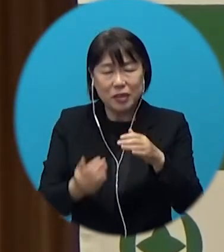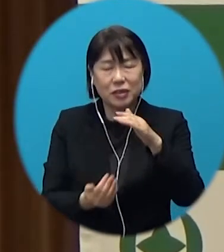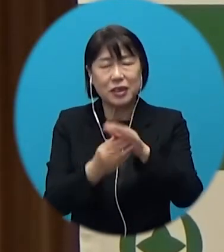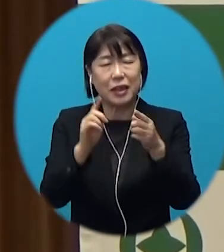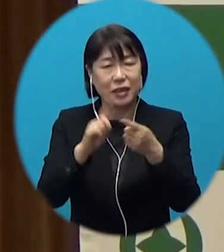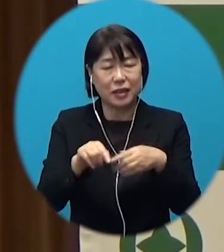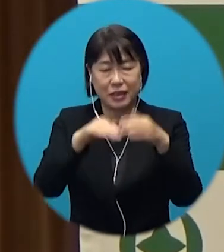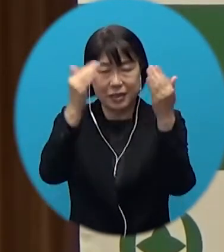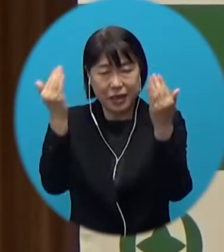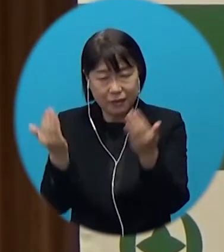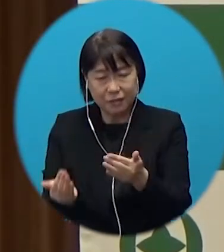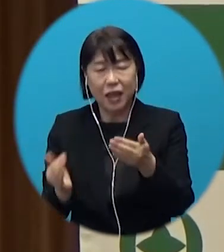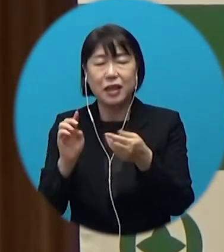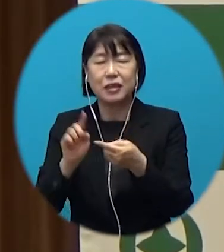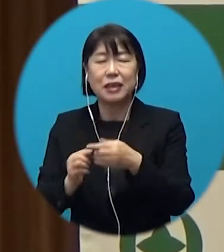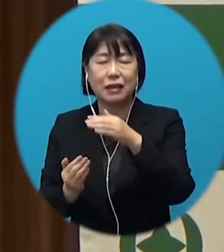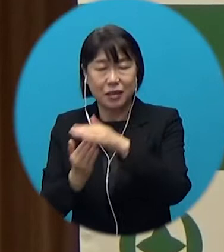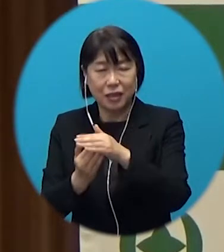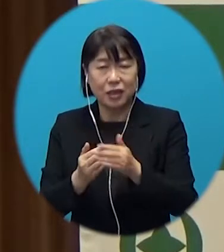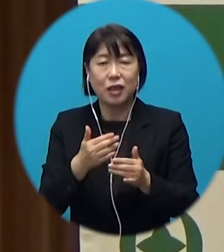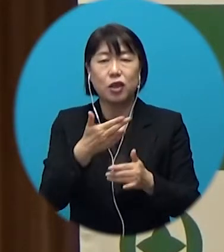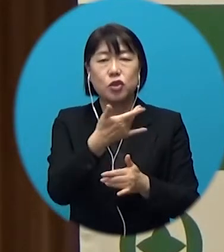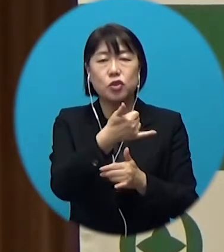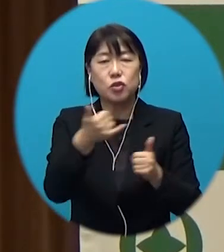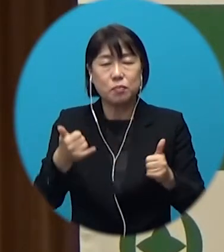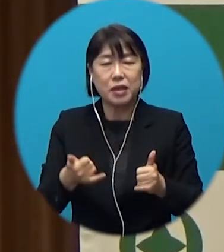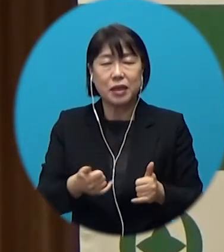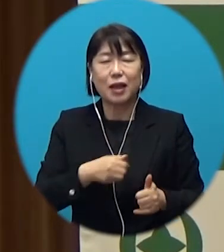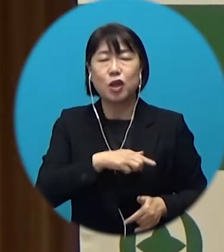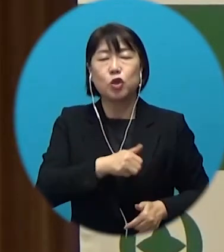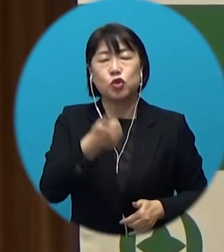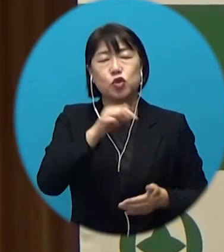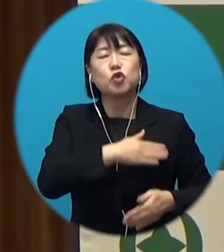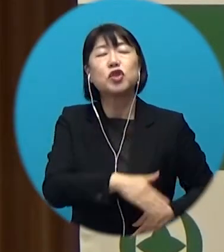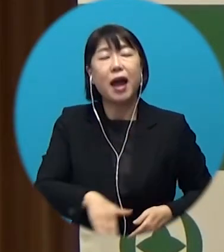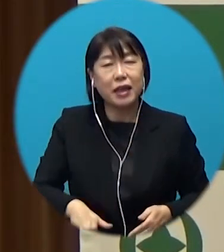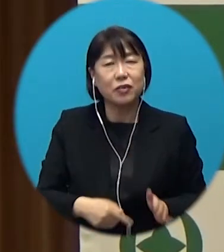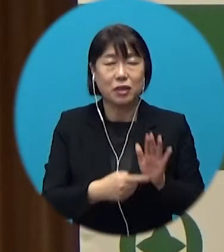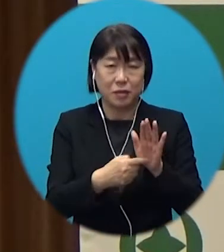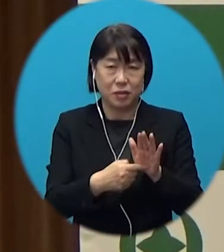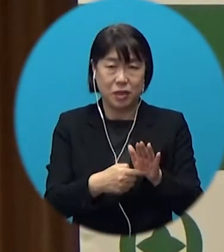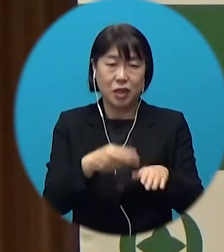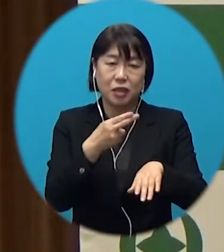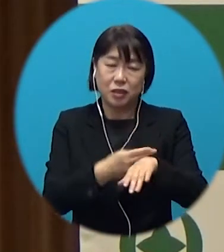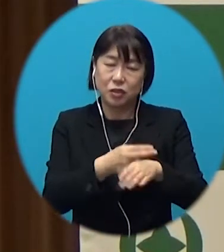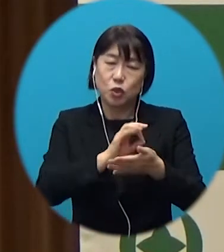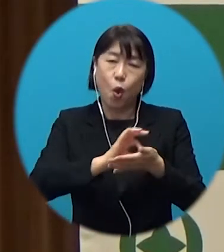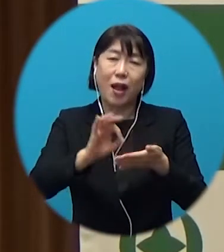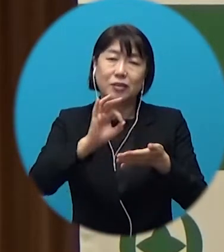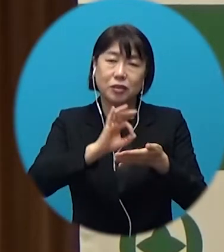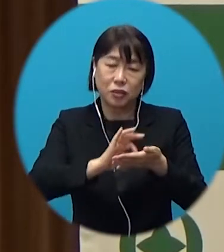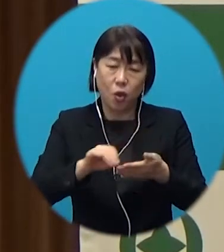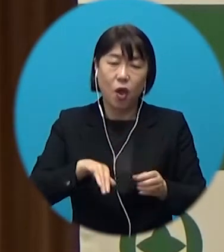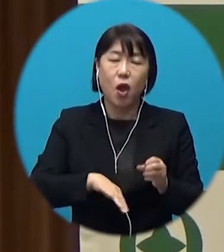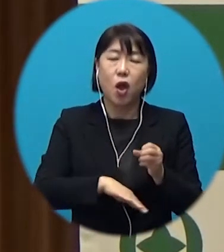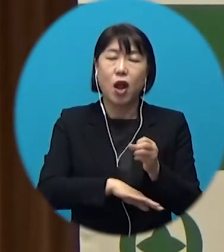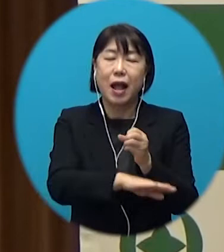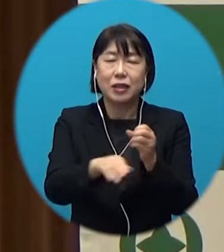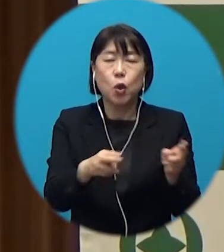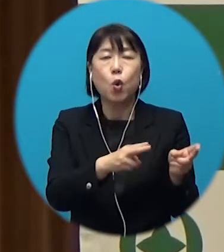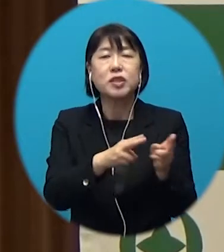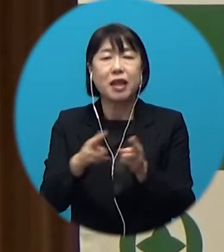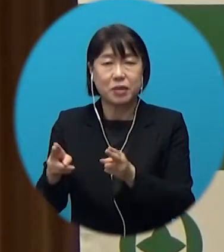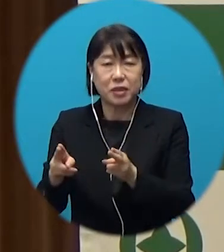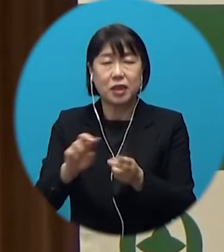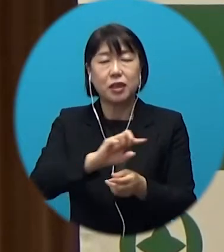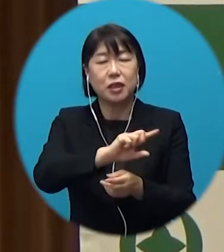決、市民主体というのを行っていただきますけれども、非常時の発表、環境整備によりまして、多様な選